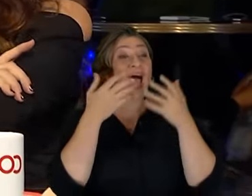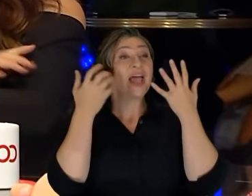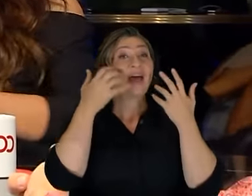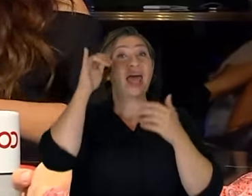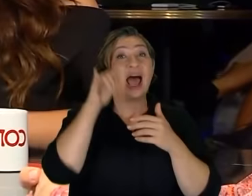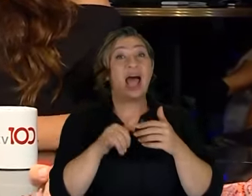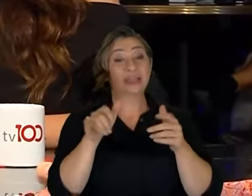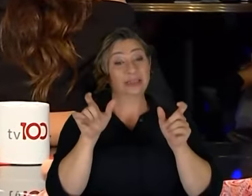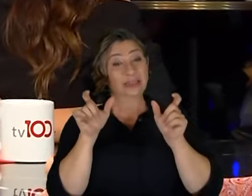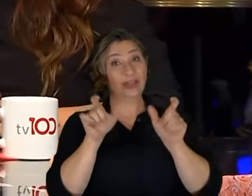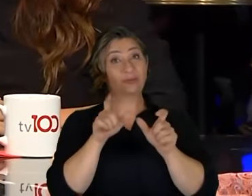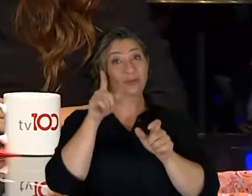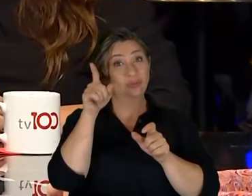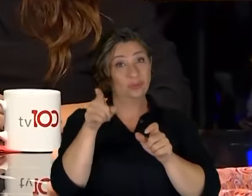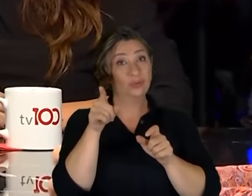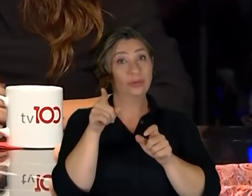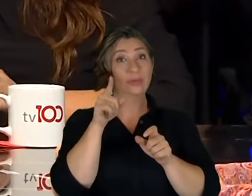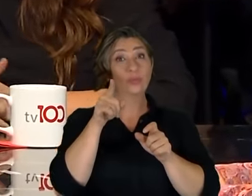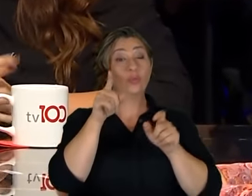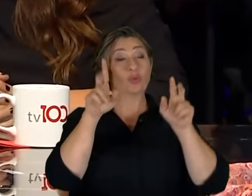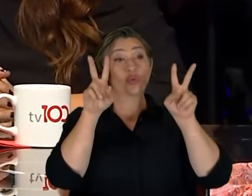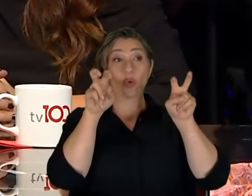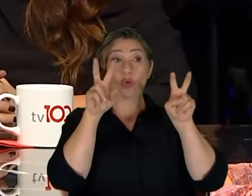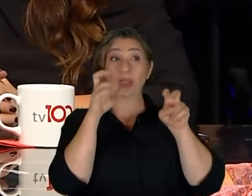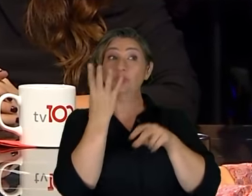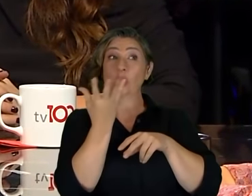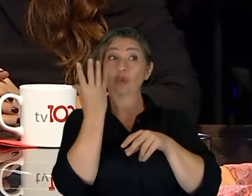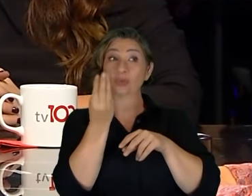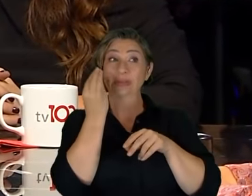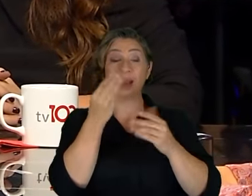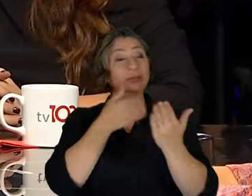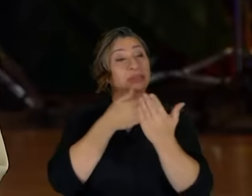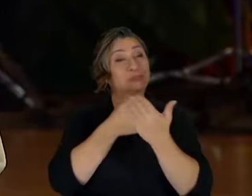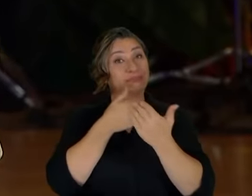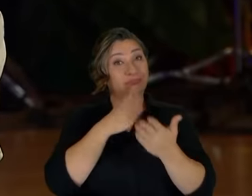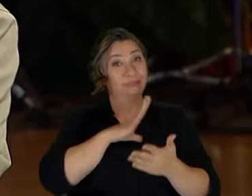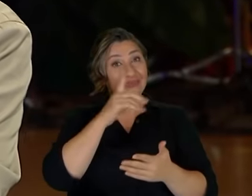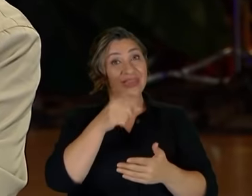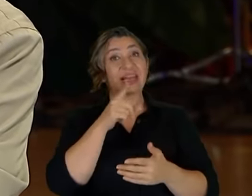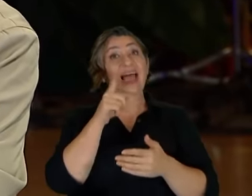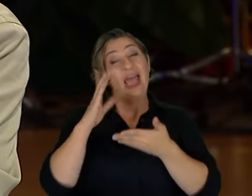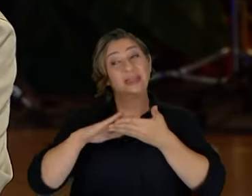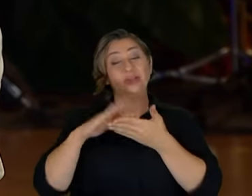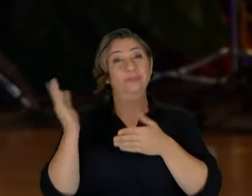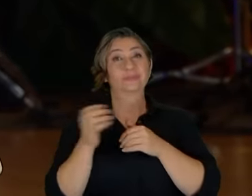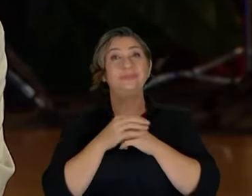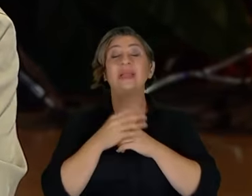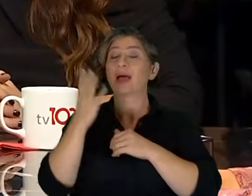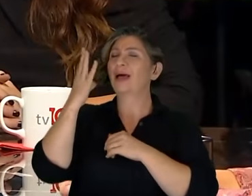hakları savunucusu kendisi. Evet. Bu konuda çok güzel girişimleri olan bir peki, siz, arkadaşımız. Anladım